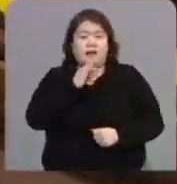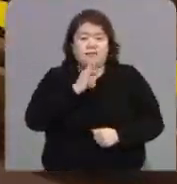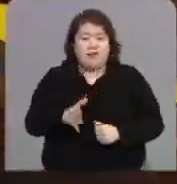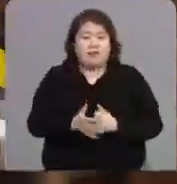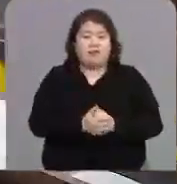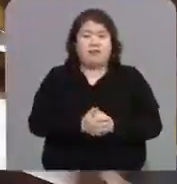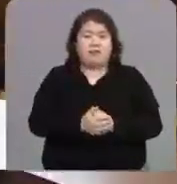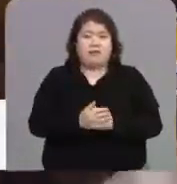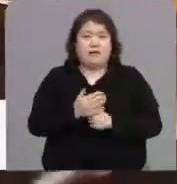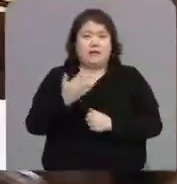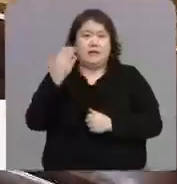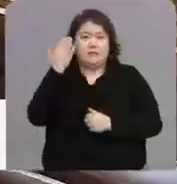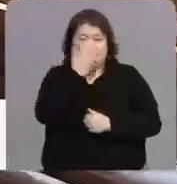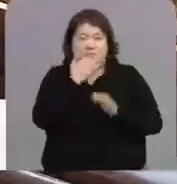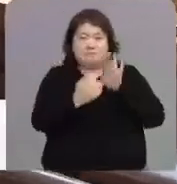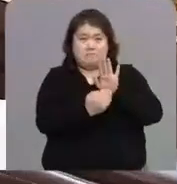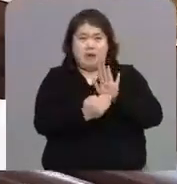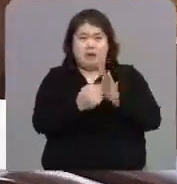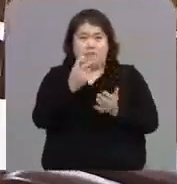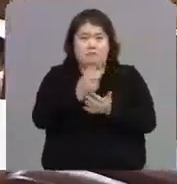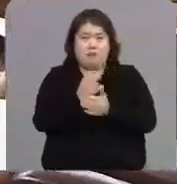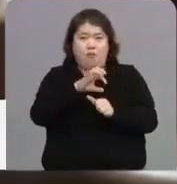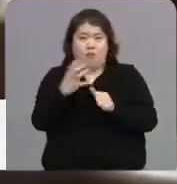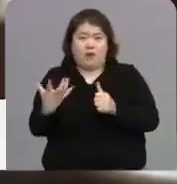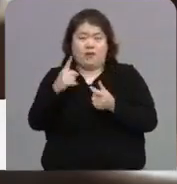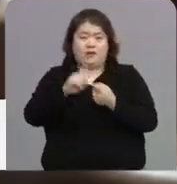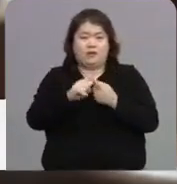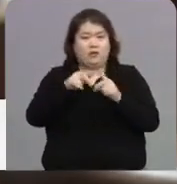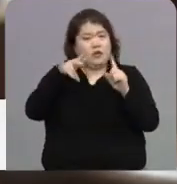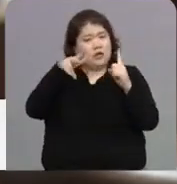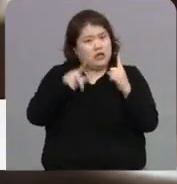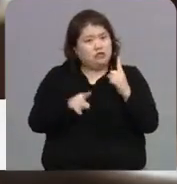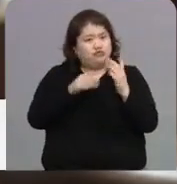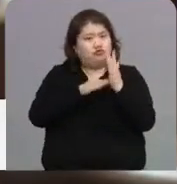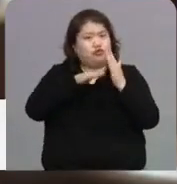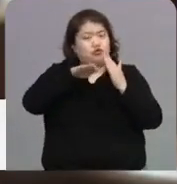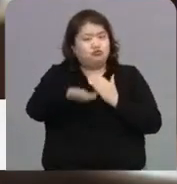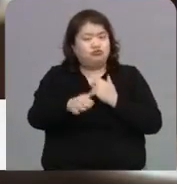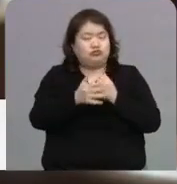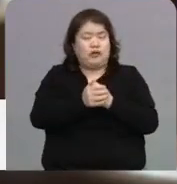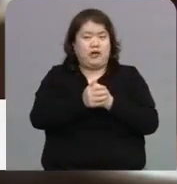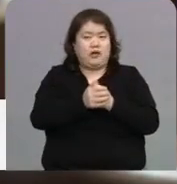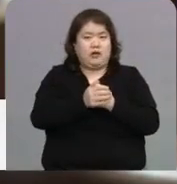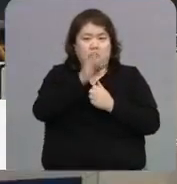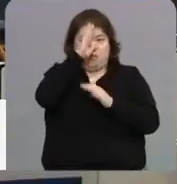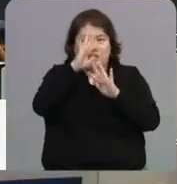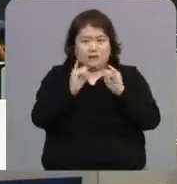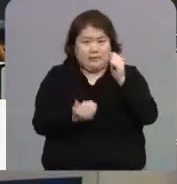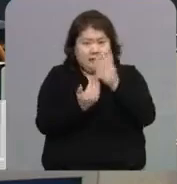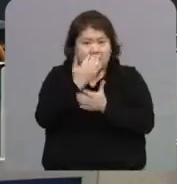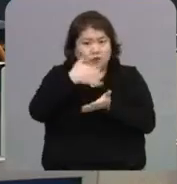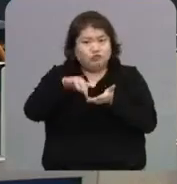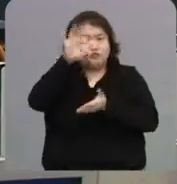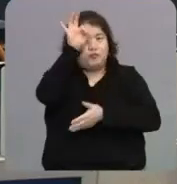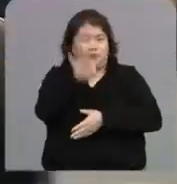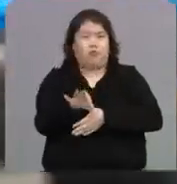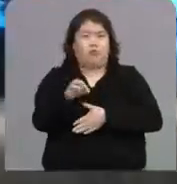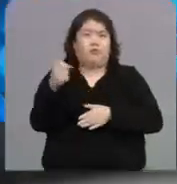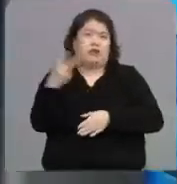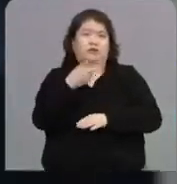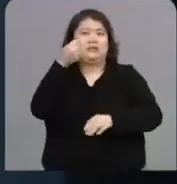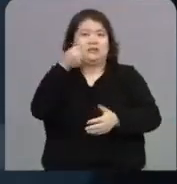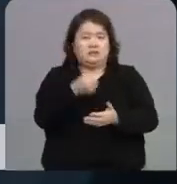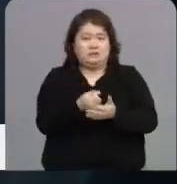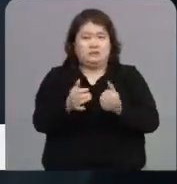다중이용시설의 방역조치 완화에 대해선 일주일 뒤 환자 발생 추이를 살펴 다시 판단하겠다고 했습니다. 정부는 또설